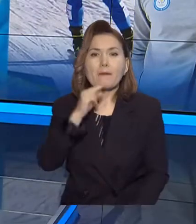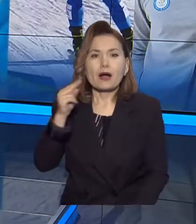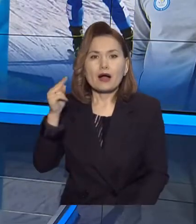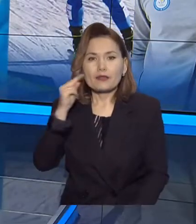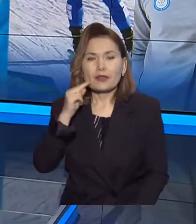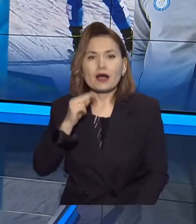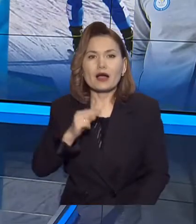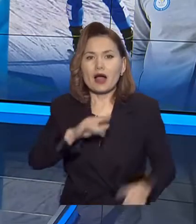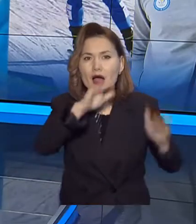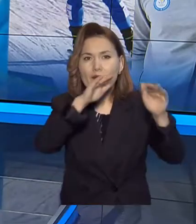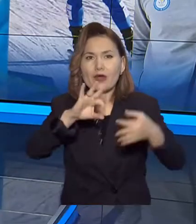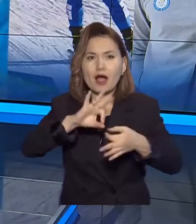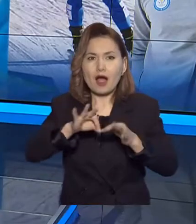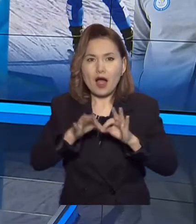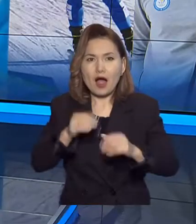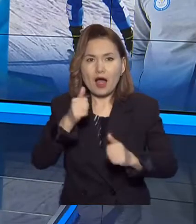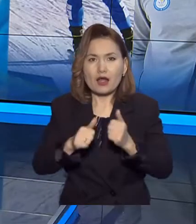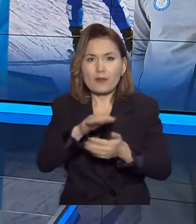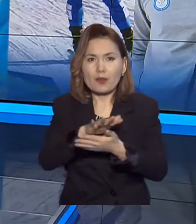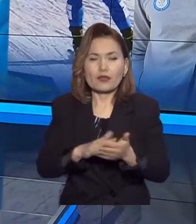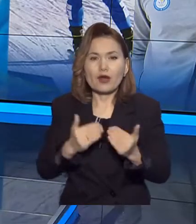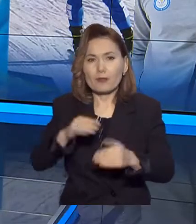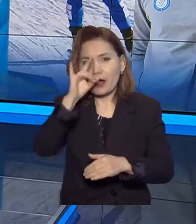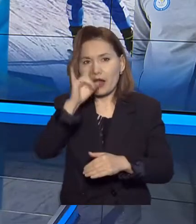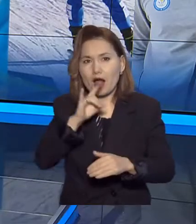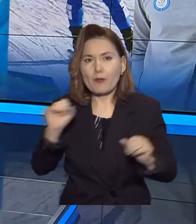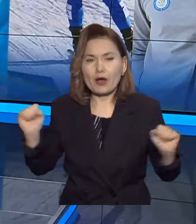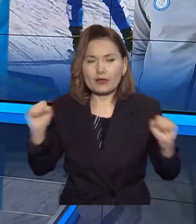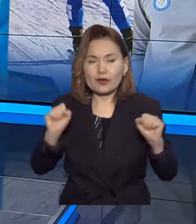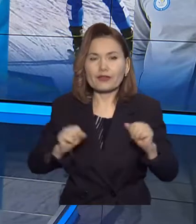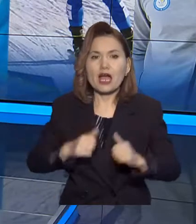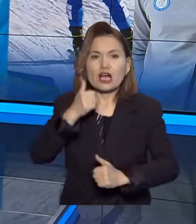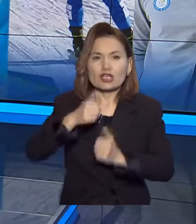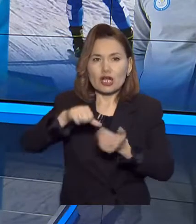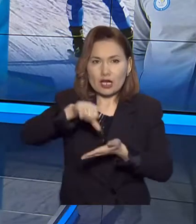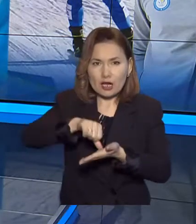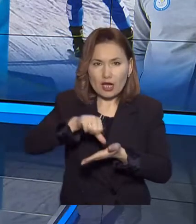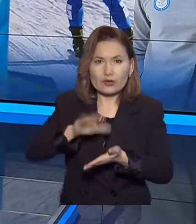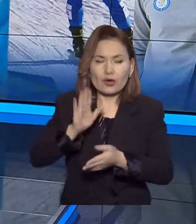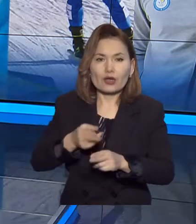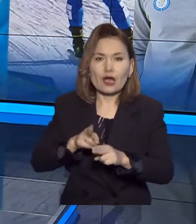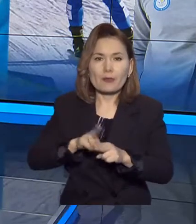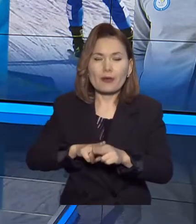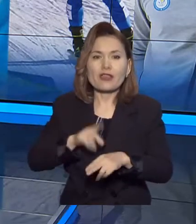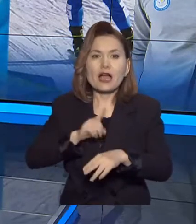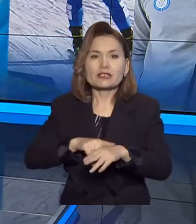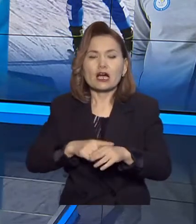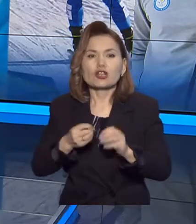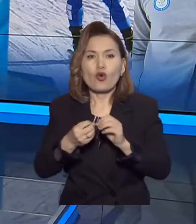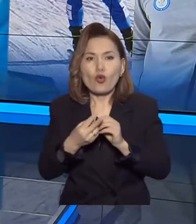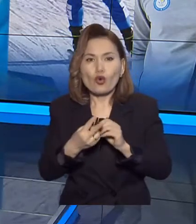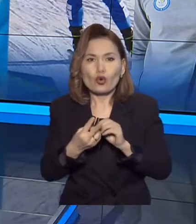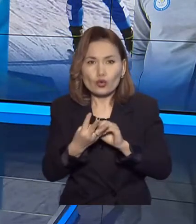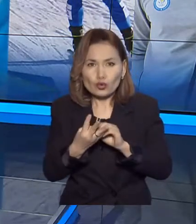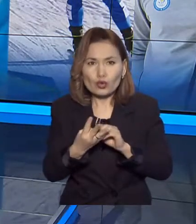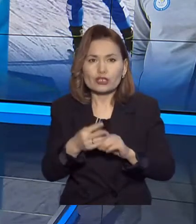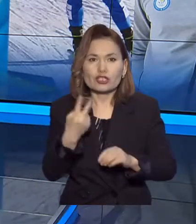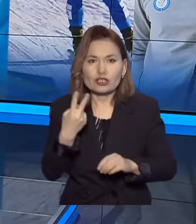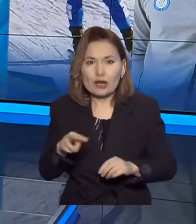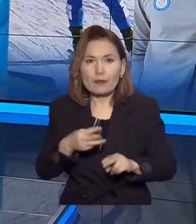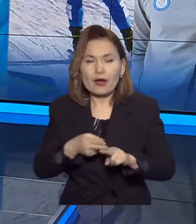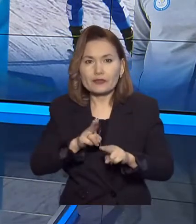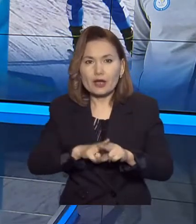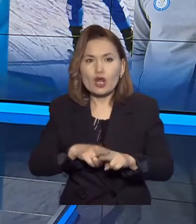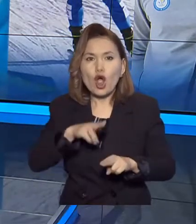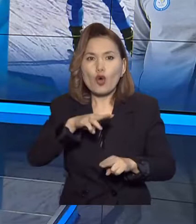Бейжіңдегі ақ олимпиада жалғасып жатыр. Бүгін қазақстандық спортшыларымызда жарыс алаңына шығады. Сағат 14:20-да биатлоннан Александр Мухин